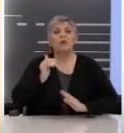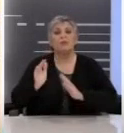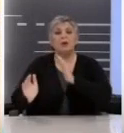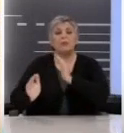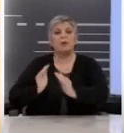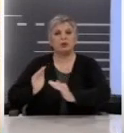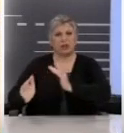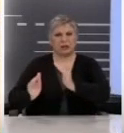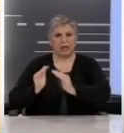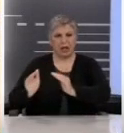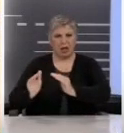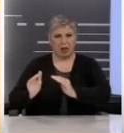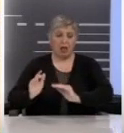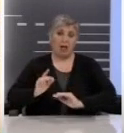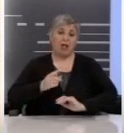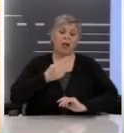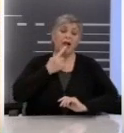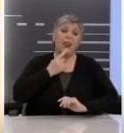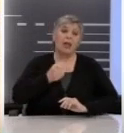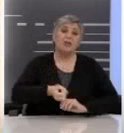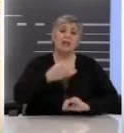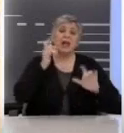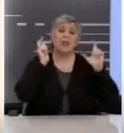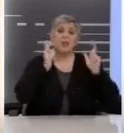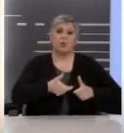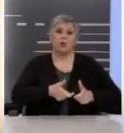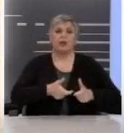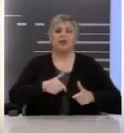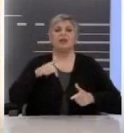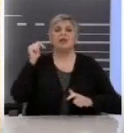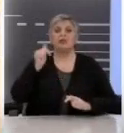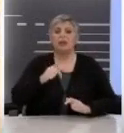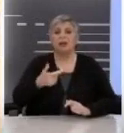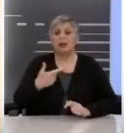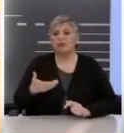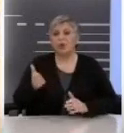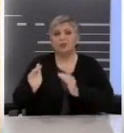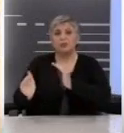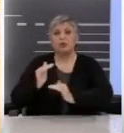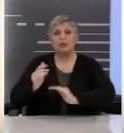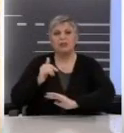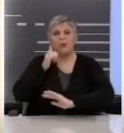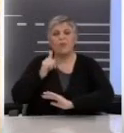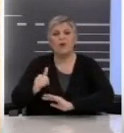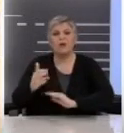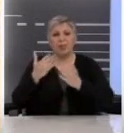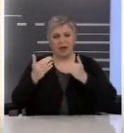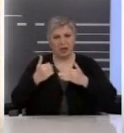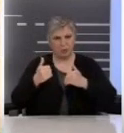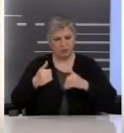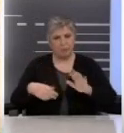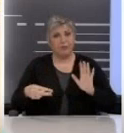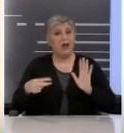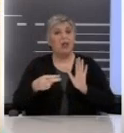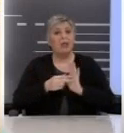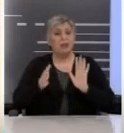Πάλι η θέση αυτή δεν θα μπορούσε να απέχει περισσότερο από την πραγματικότητα. Το